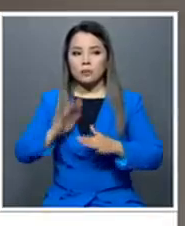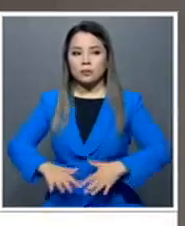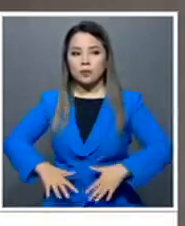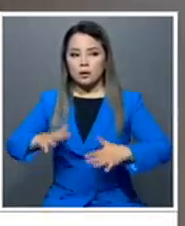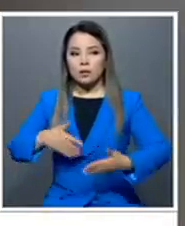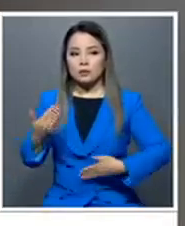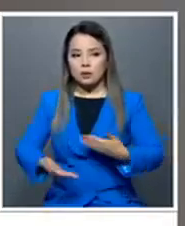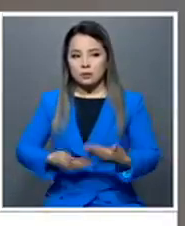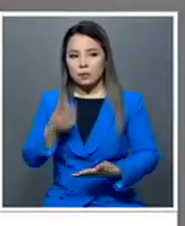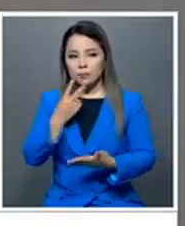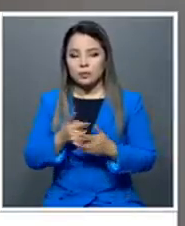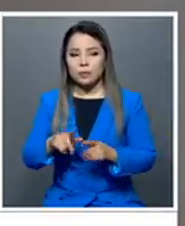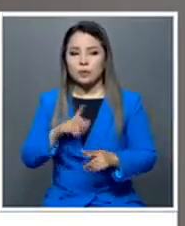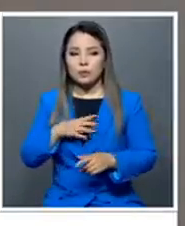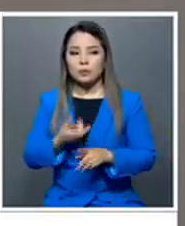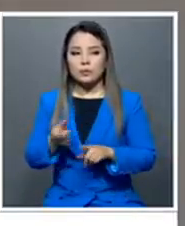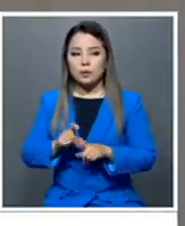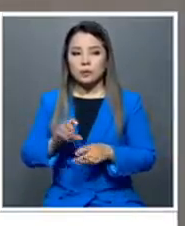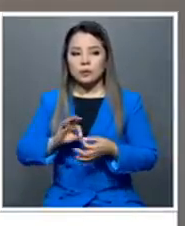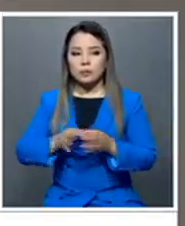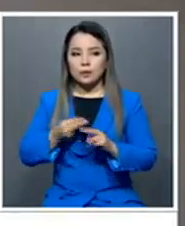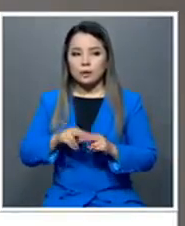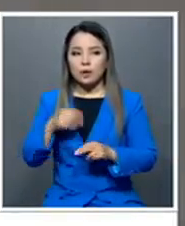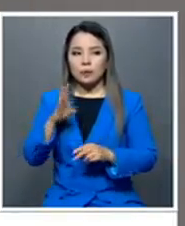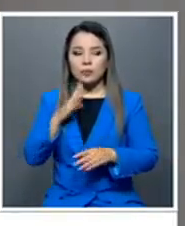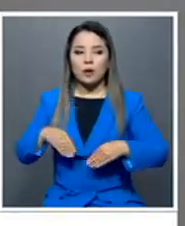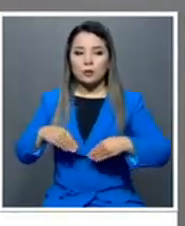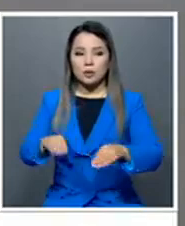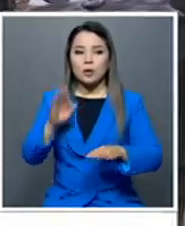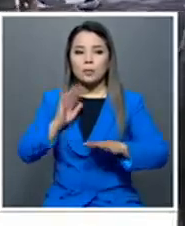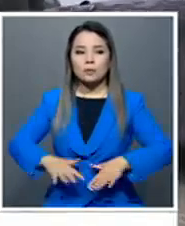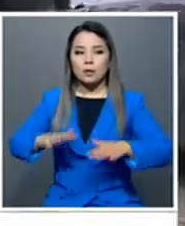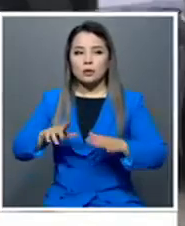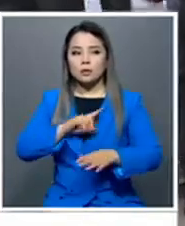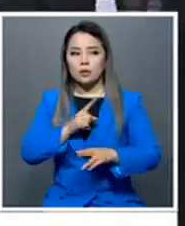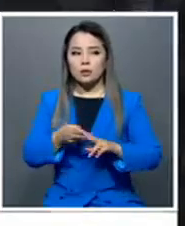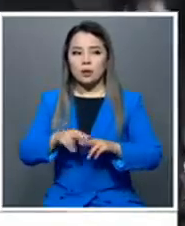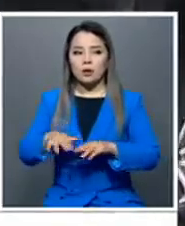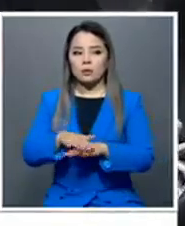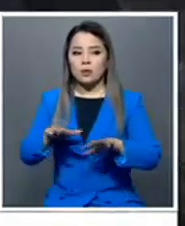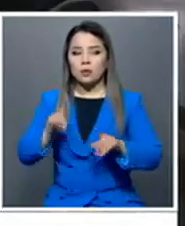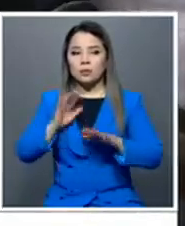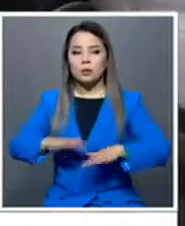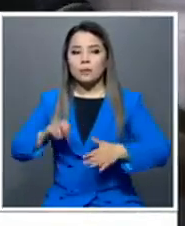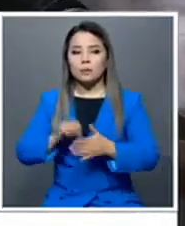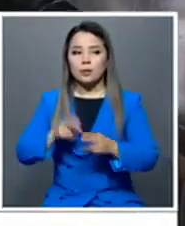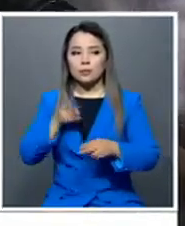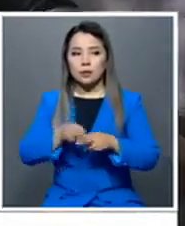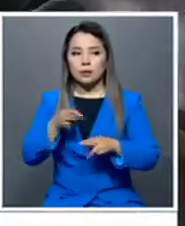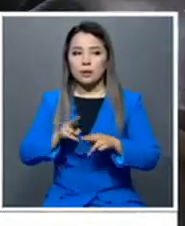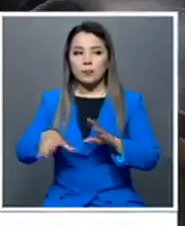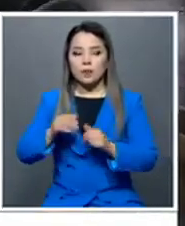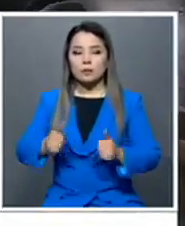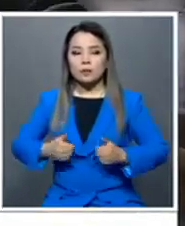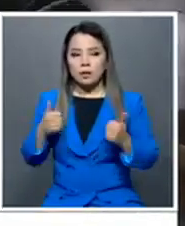келе жатырмыз. Мына жерде бірнеше үйлер мен огородтардың су алып кетті. Құзырлы органдар тасқын суға тосқауыл болуға барын